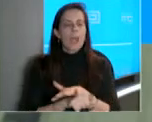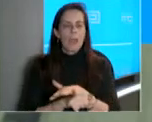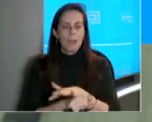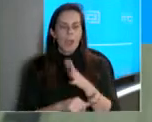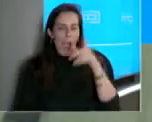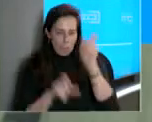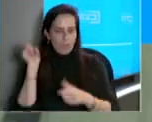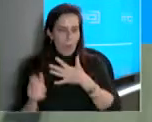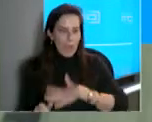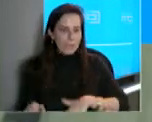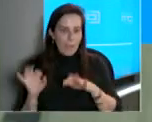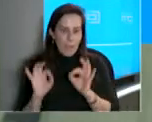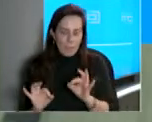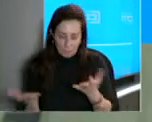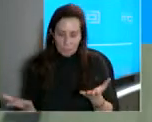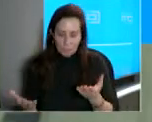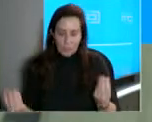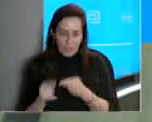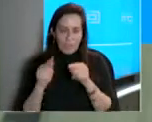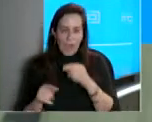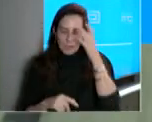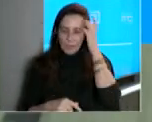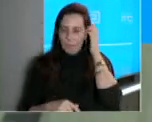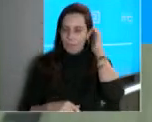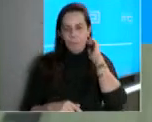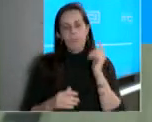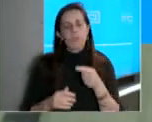אולי הציבור רצה והיה לו צורך בדבר הזה שהוא כן, עשה.